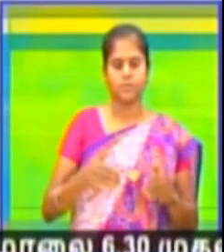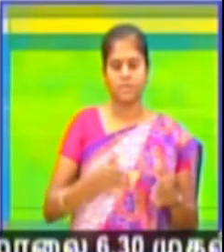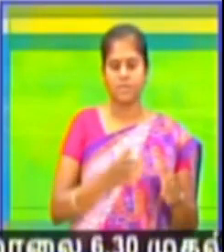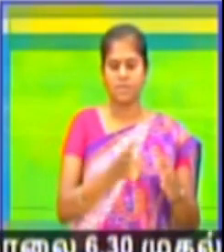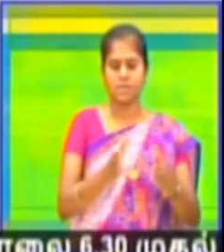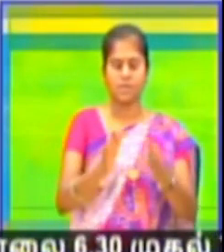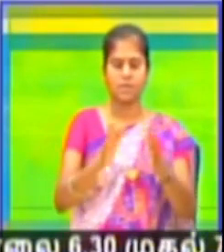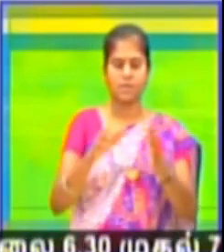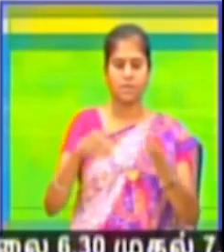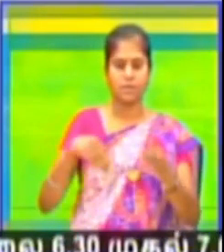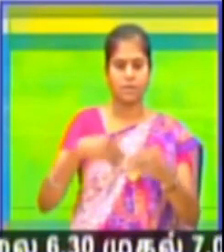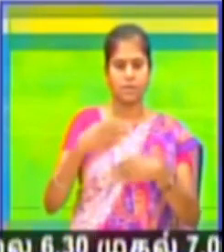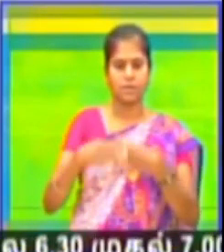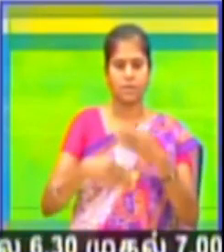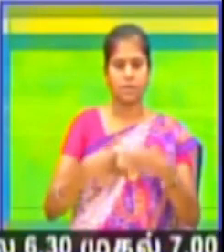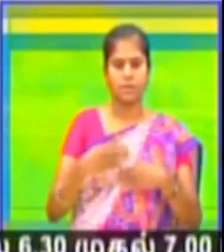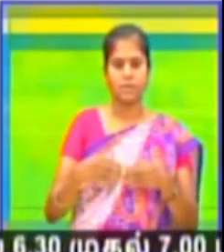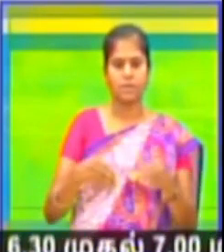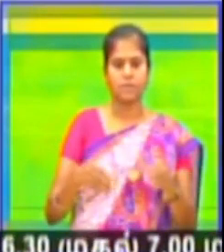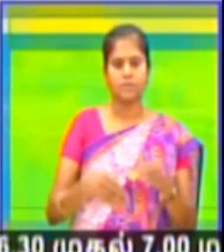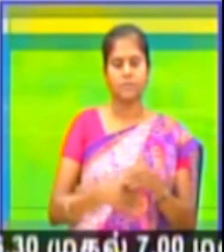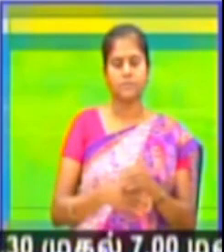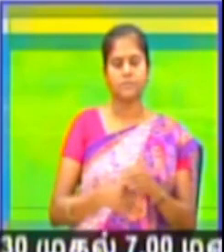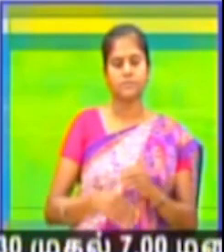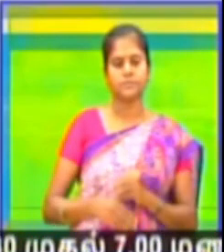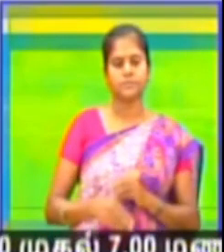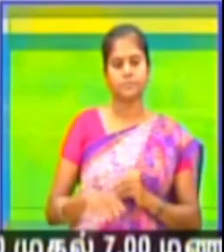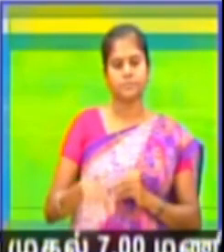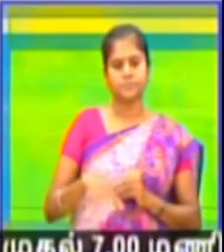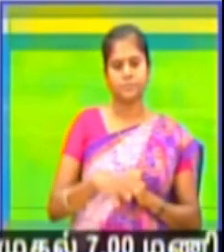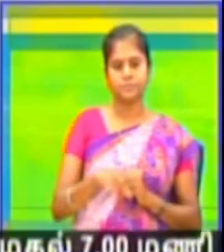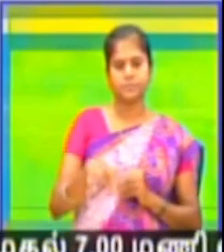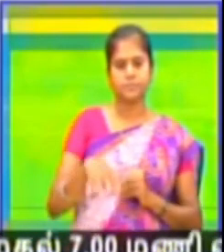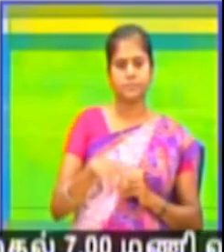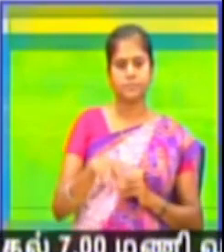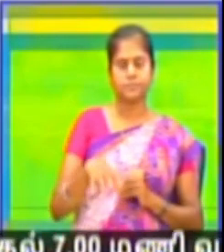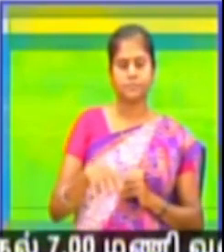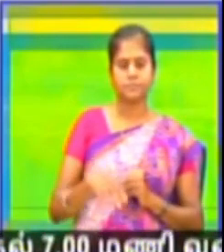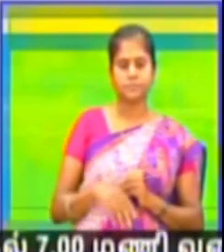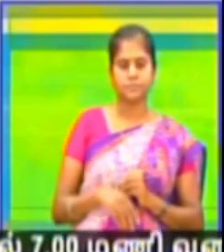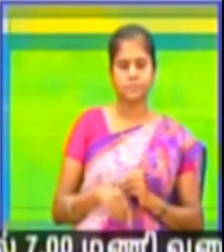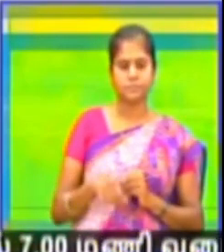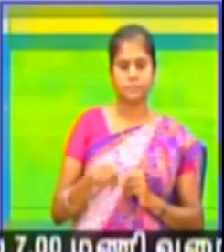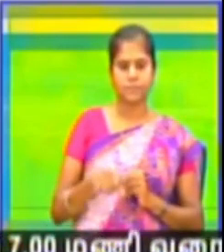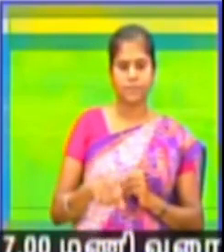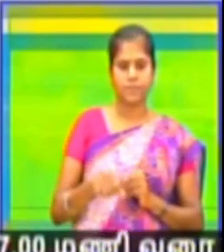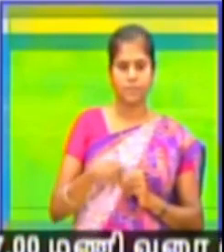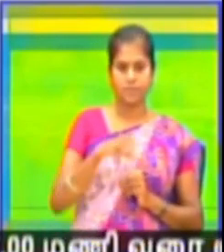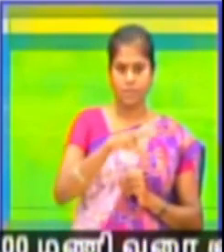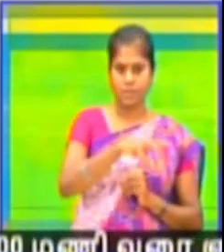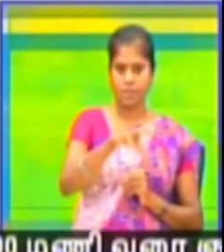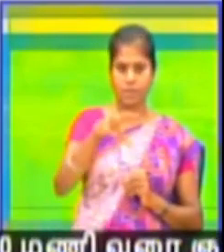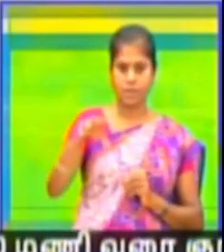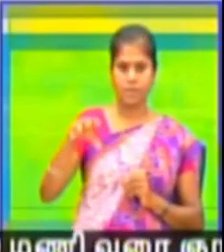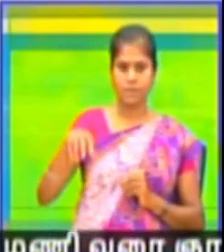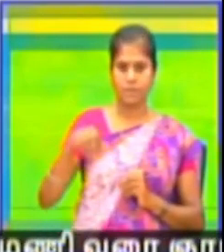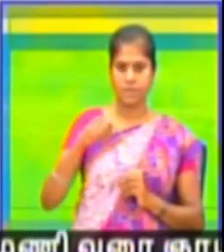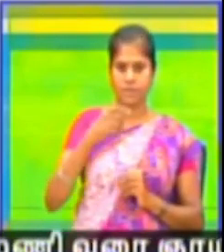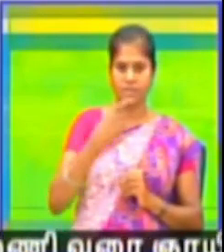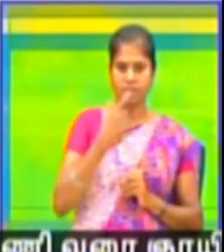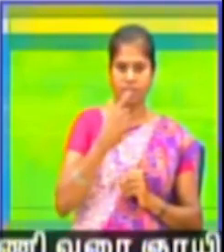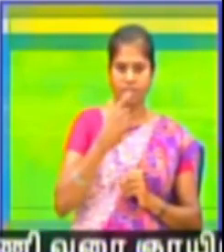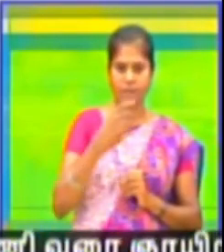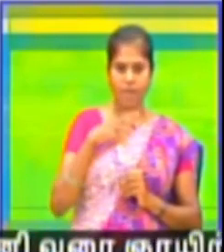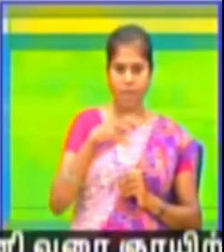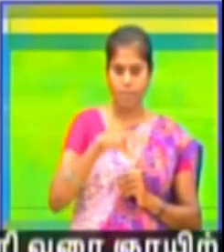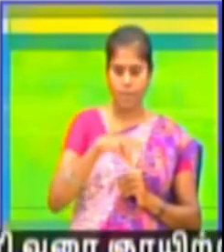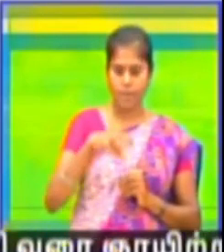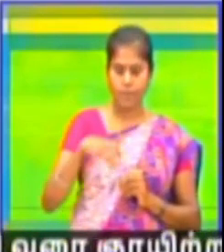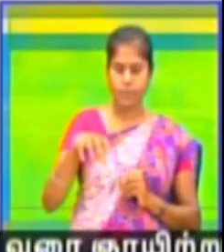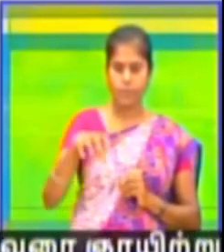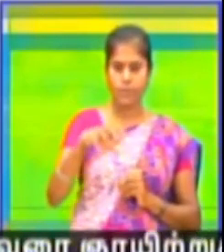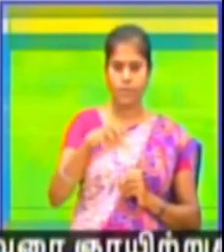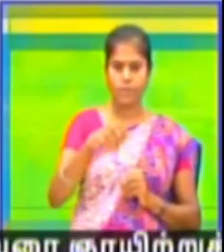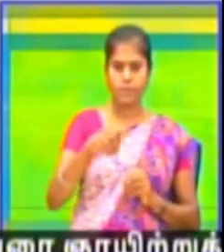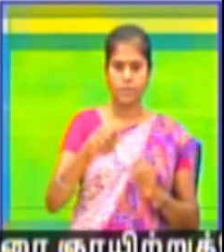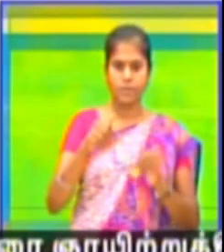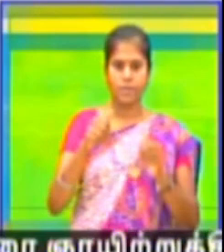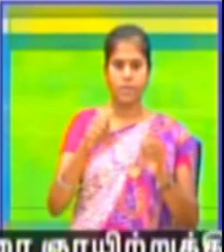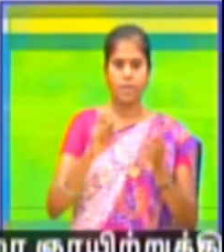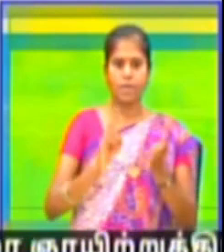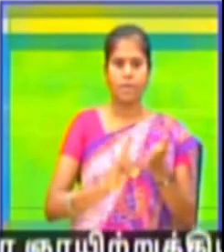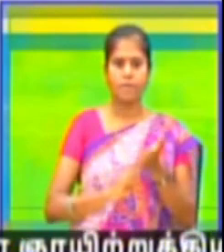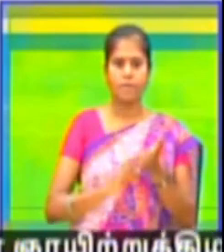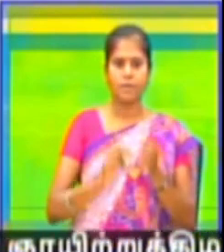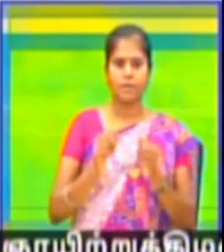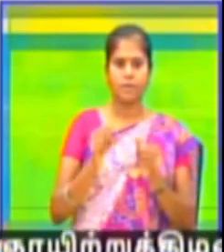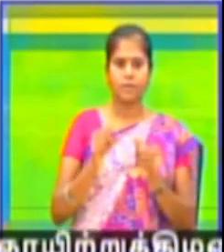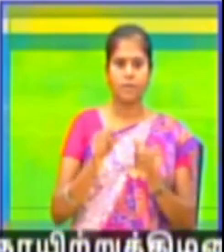பார்க்க போகிறது ஏரிகள். இந்த கண்டத்தினுடைய பனி உறைந்த வடக்கு மின்னசோட்டா பகுதியில் பல ஏரிகள்